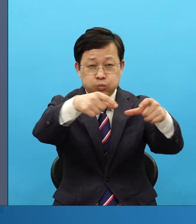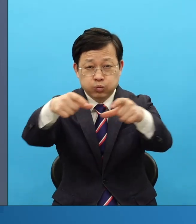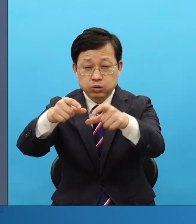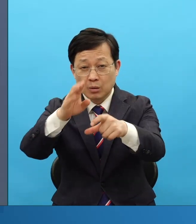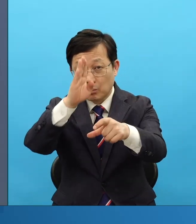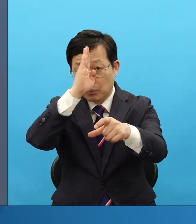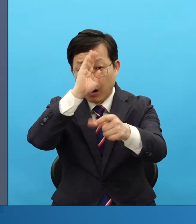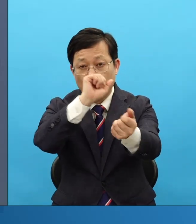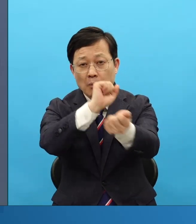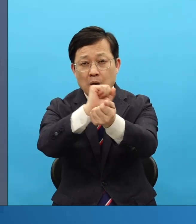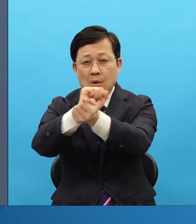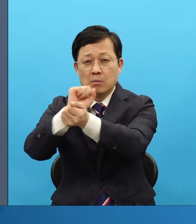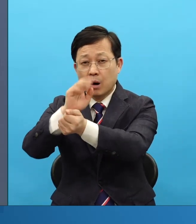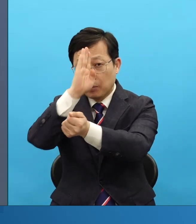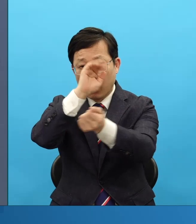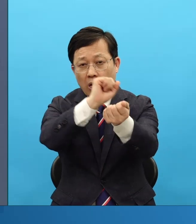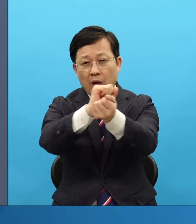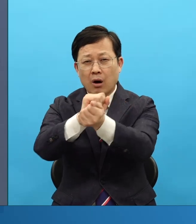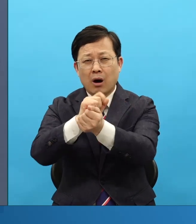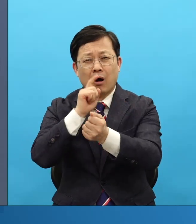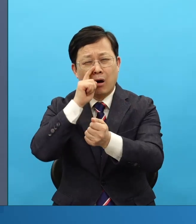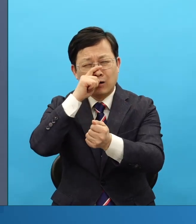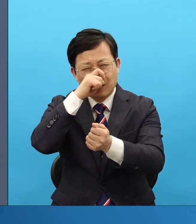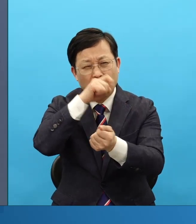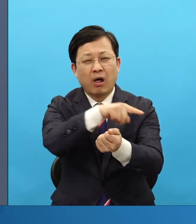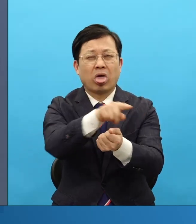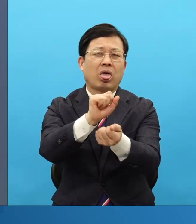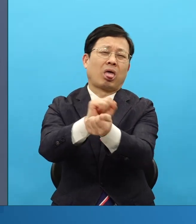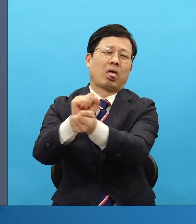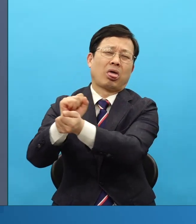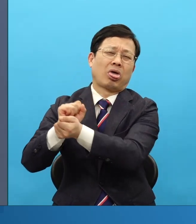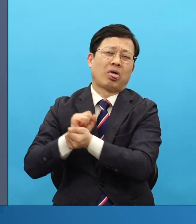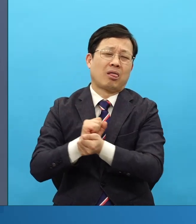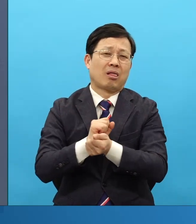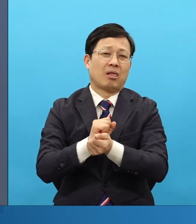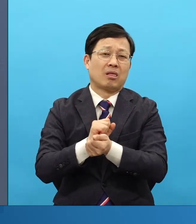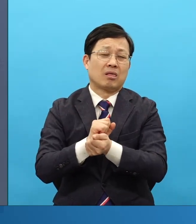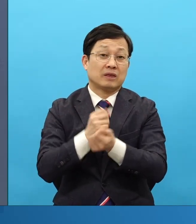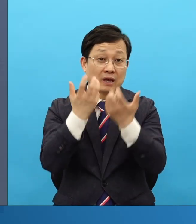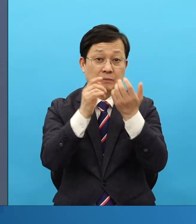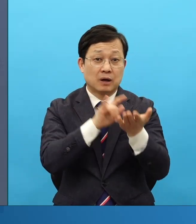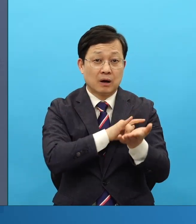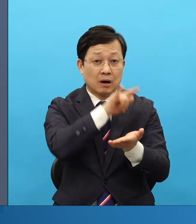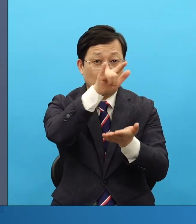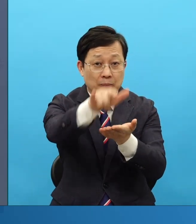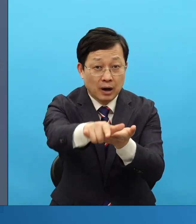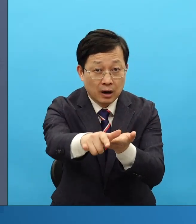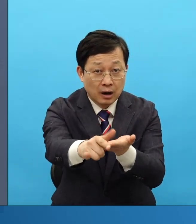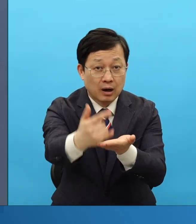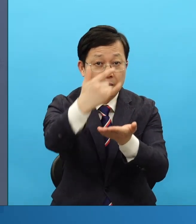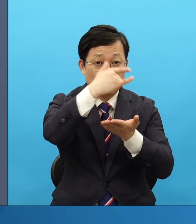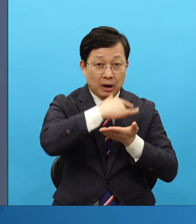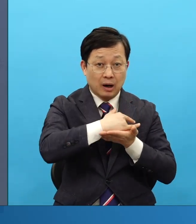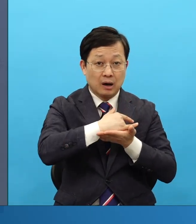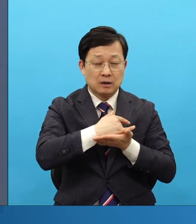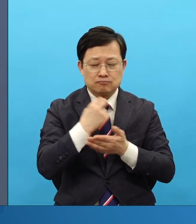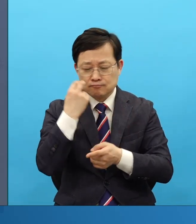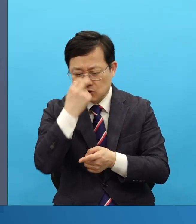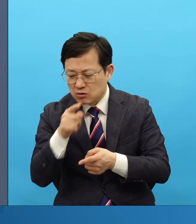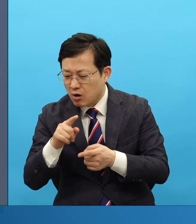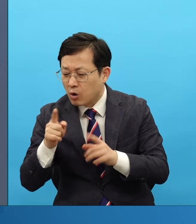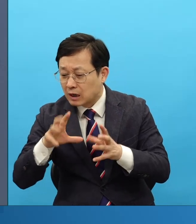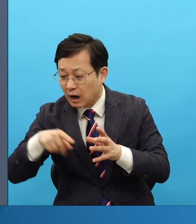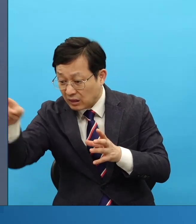these illnesses and viruses 너무 that come 혜택을 from 못 them 입어요. because they're not able to receive any treatment. 그래서 여러분 비행기 타면 내리면 저 농장 갔냐 안 갔냐 어느 나라 근데